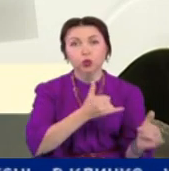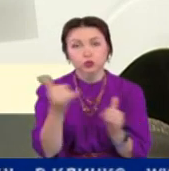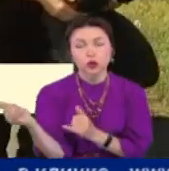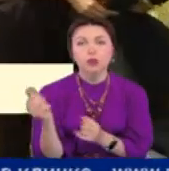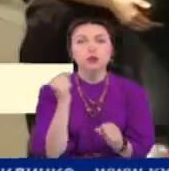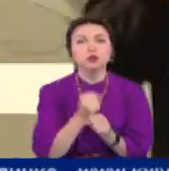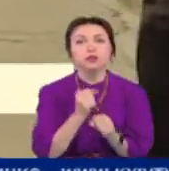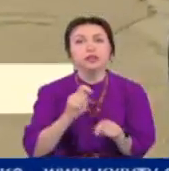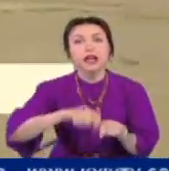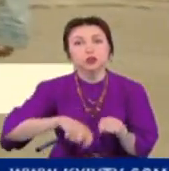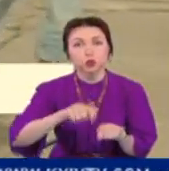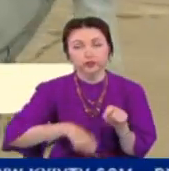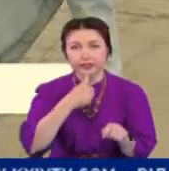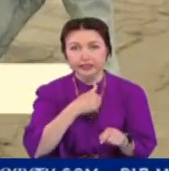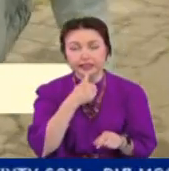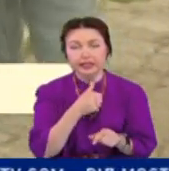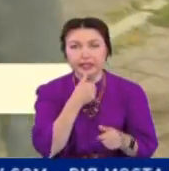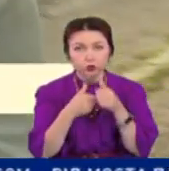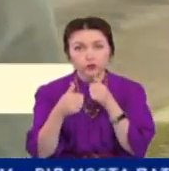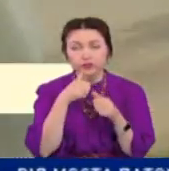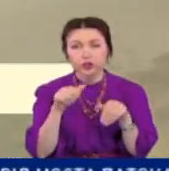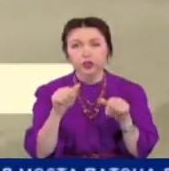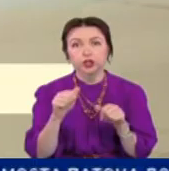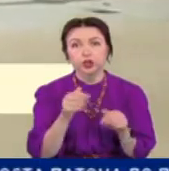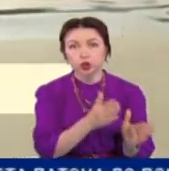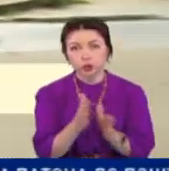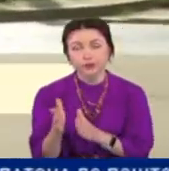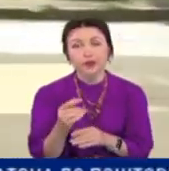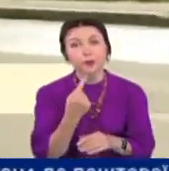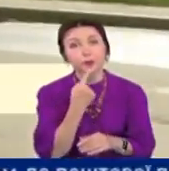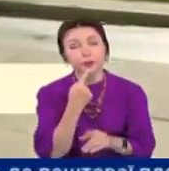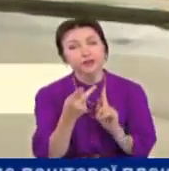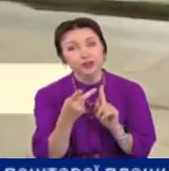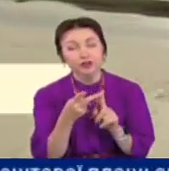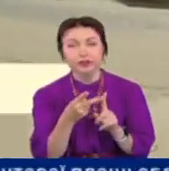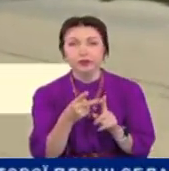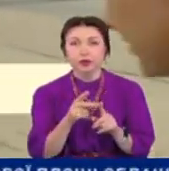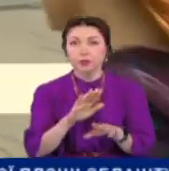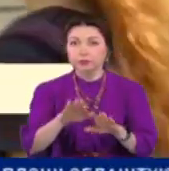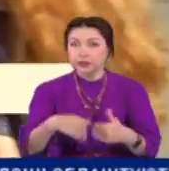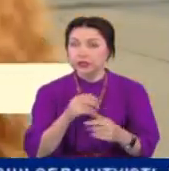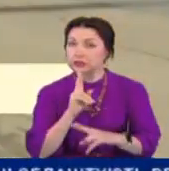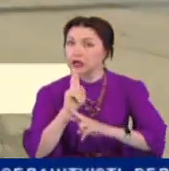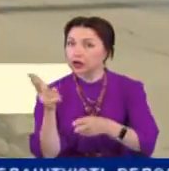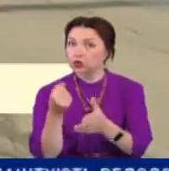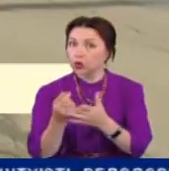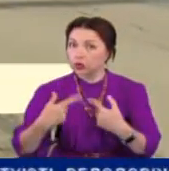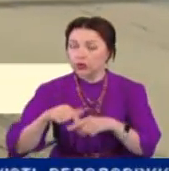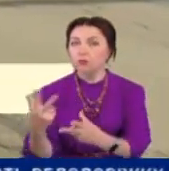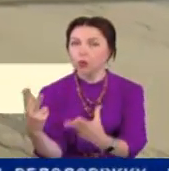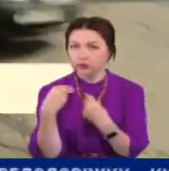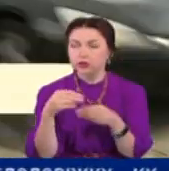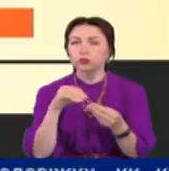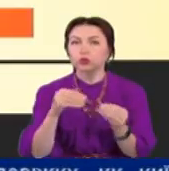тестовому режимі. Нині Ольга робить другу спробу потрапити в авто з дитиною, бо після скарги до компанії там пообіцяли